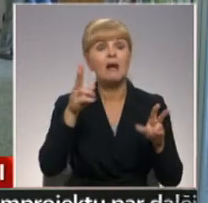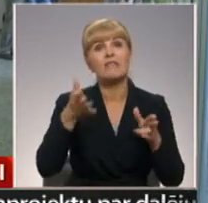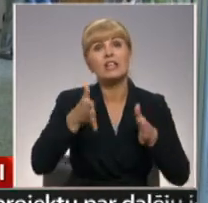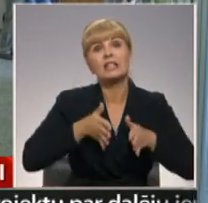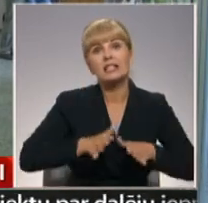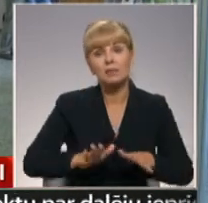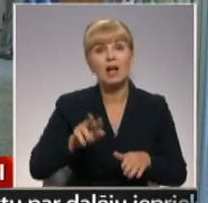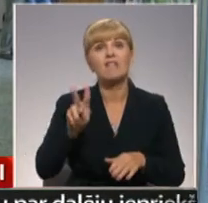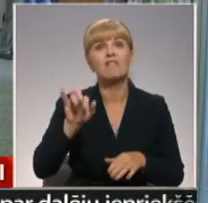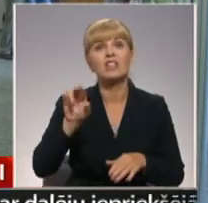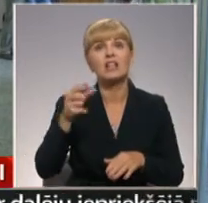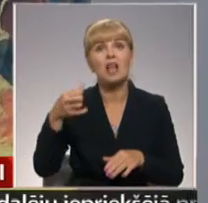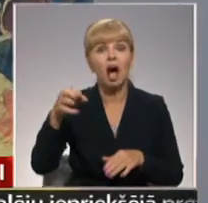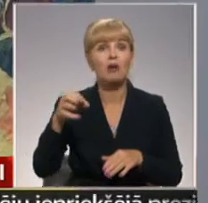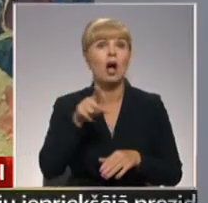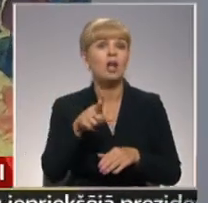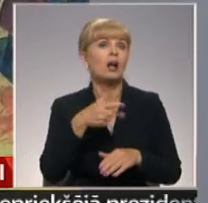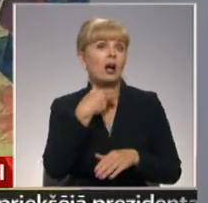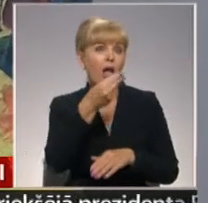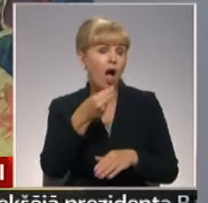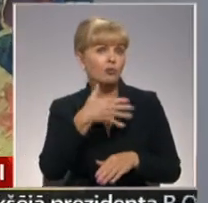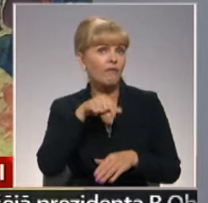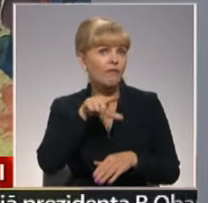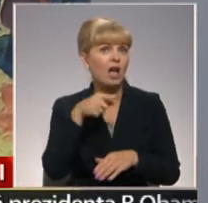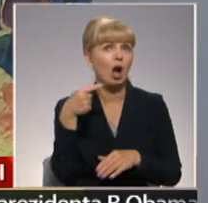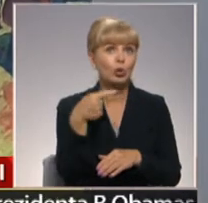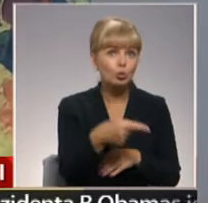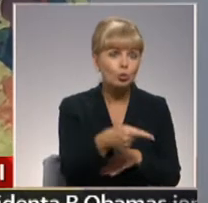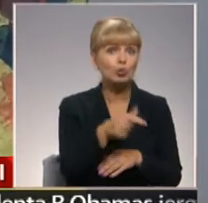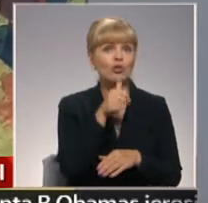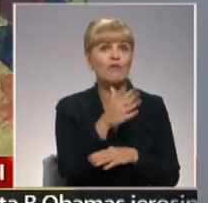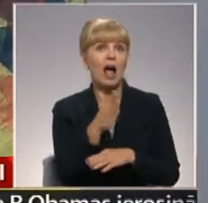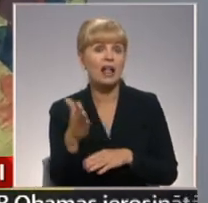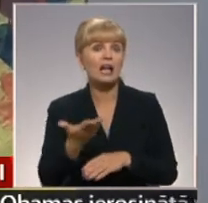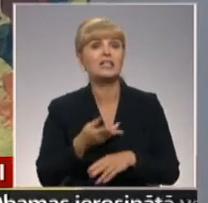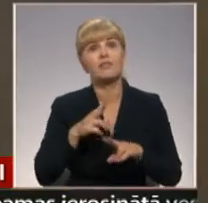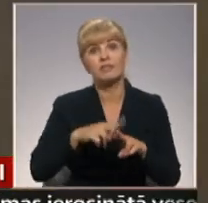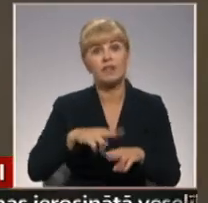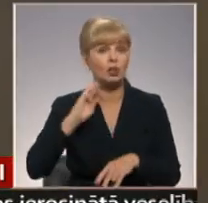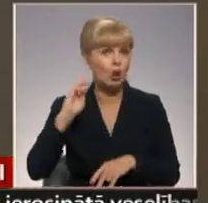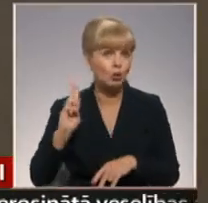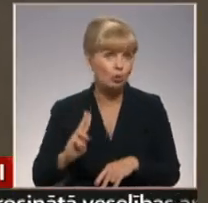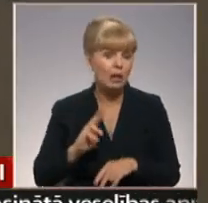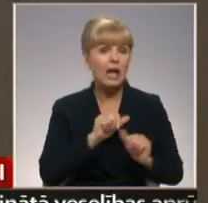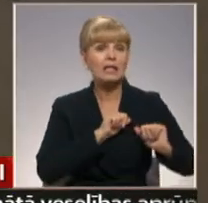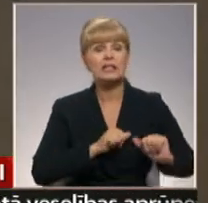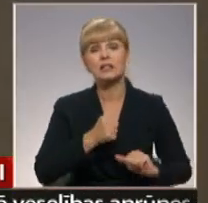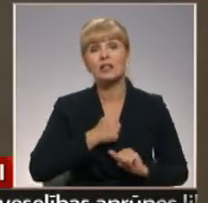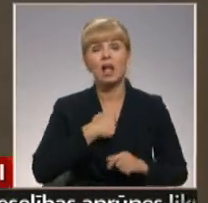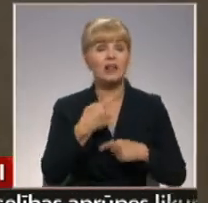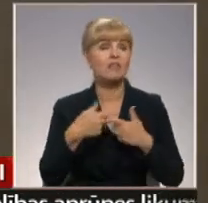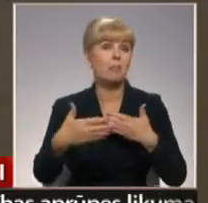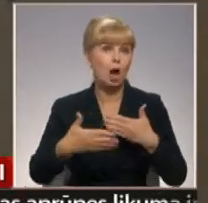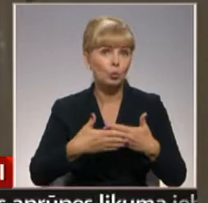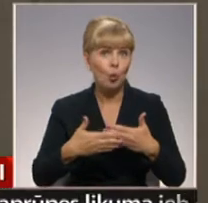pusē. Valdis Bušs radījis vairākus tūkstošus gleznu, lielāko daļu gan vēlākajā dzīves vietā Jūrmalā. Viņa sirdī Latgale vienmēr bijusi